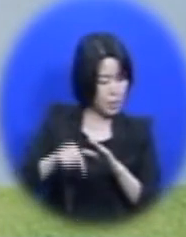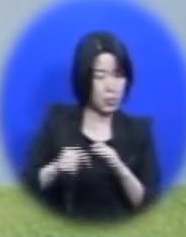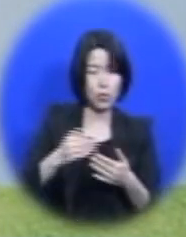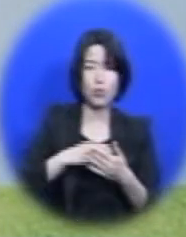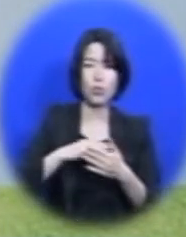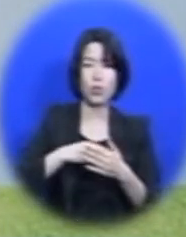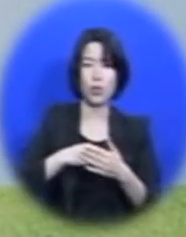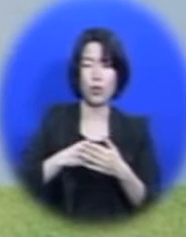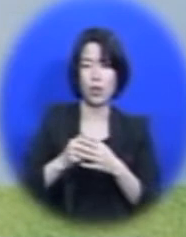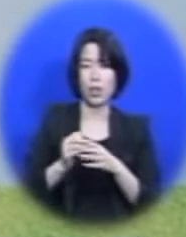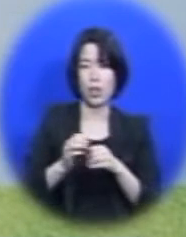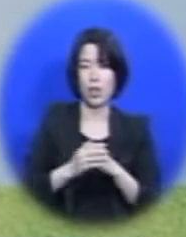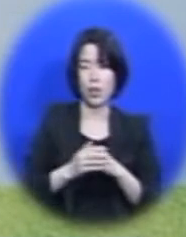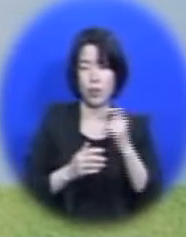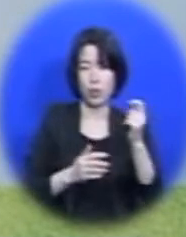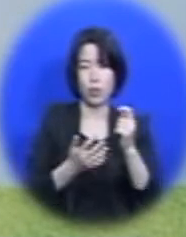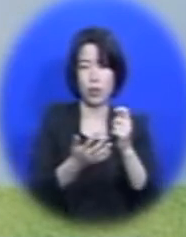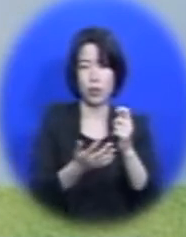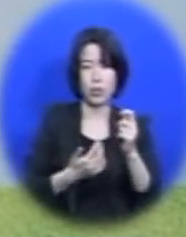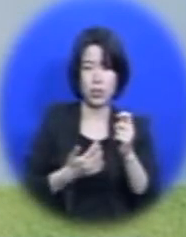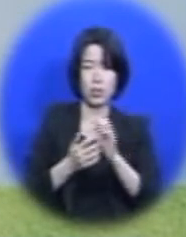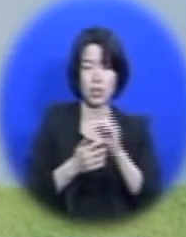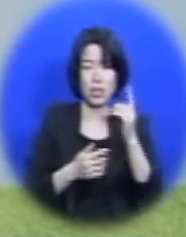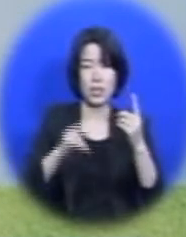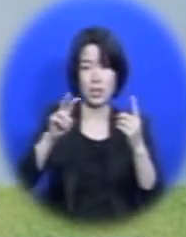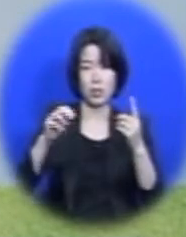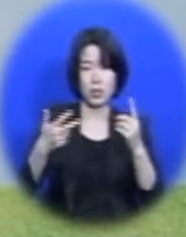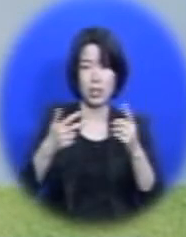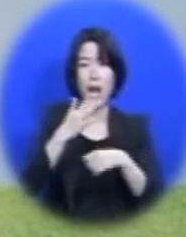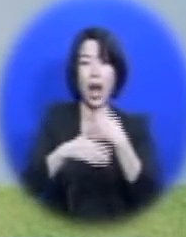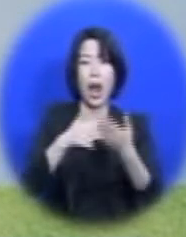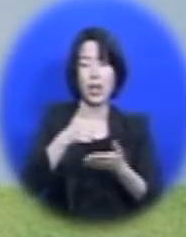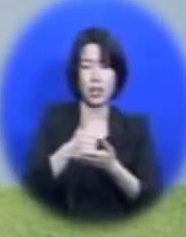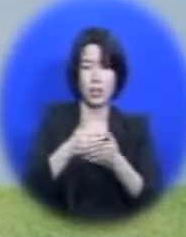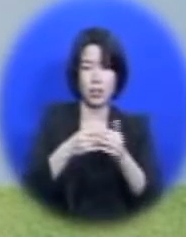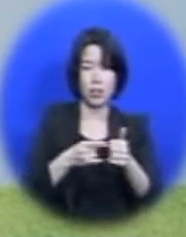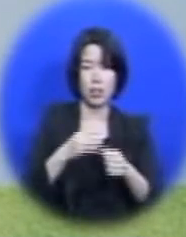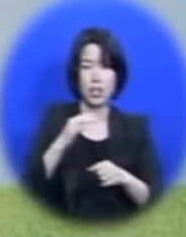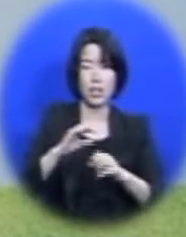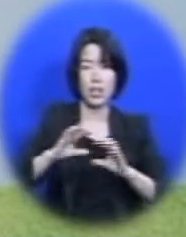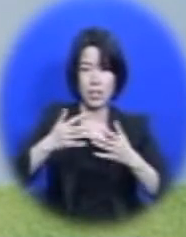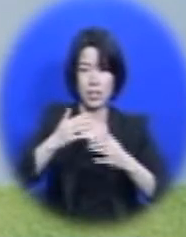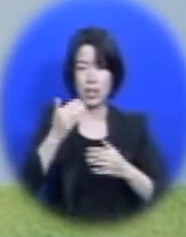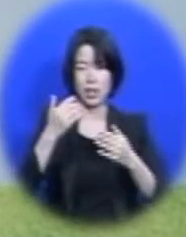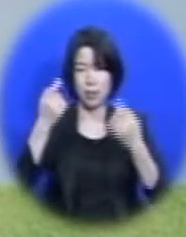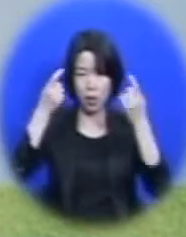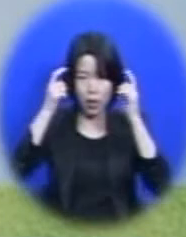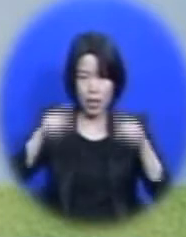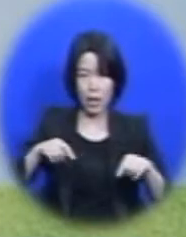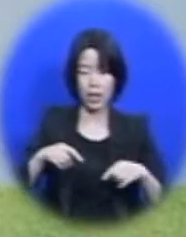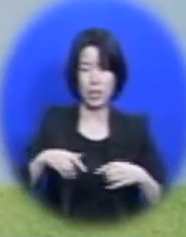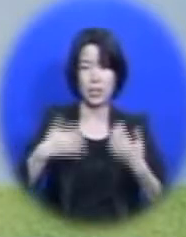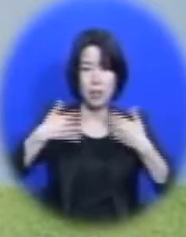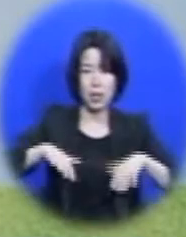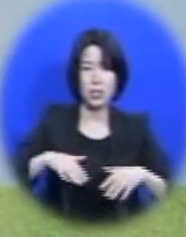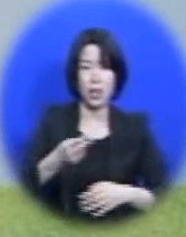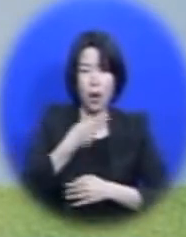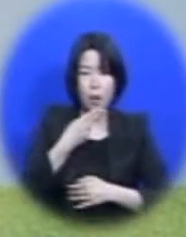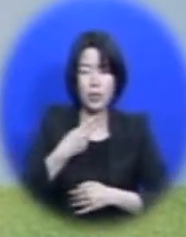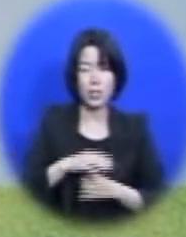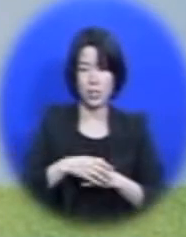거예요. 고린도전서 1장 27절에 하나님께서는 약한 자, 미련한 자, 없는 자, 천한